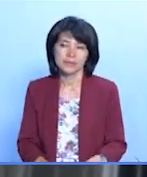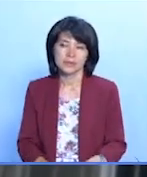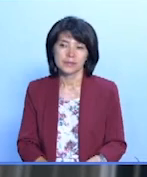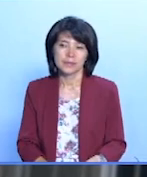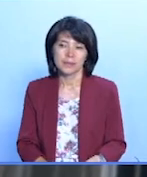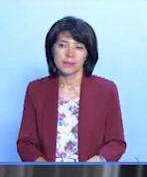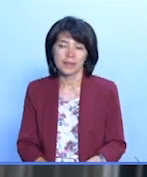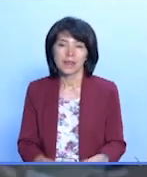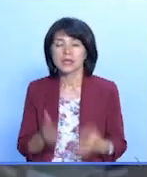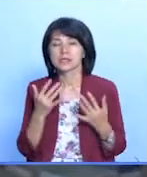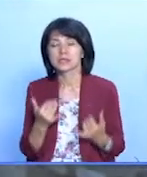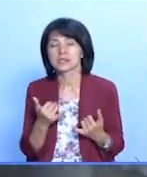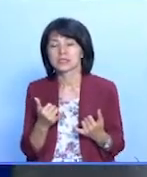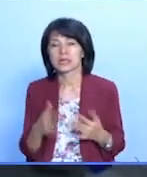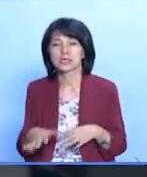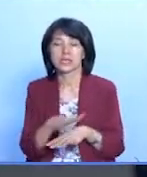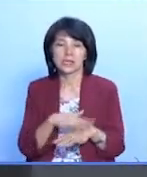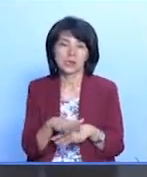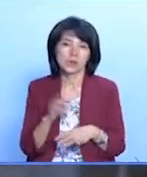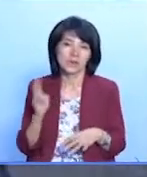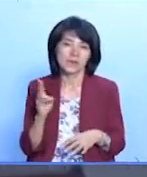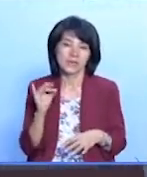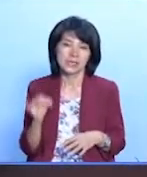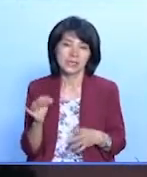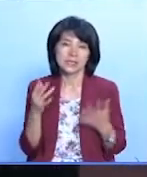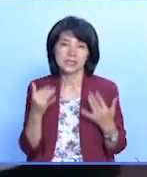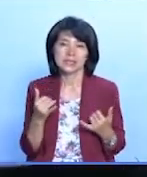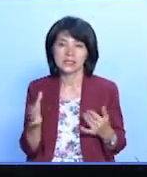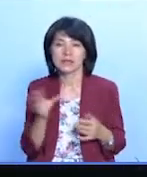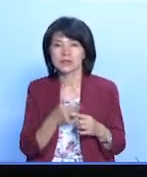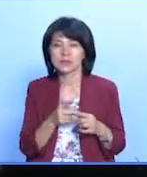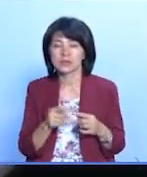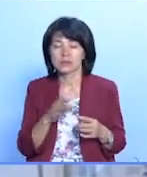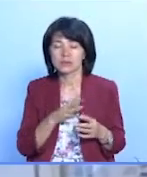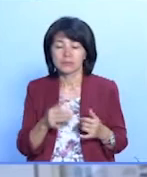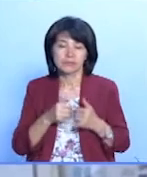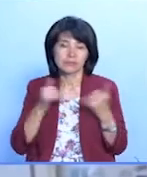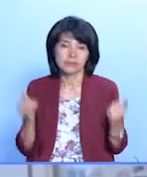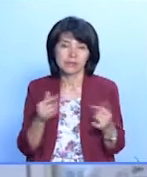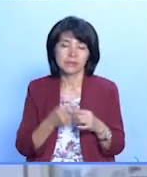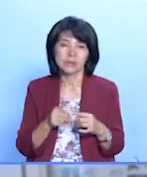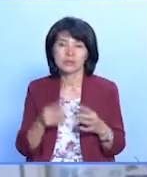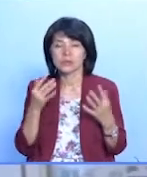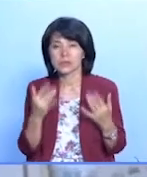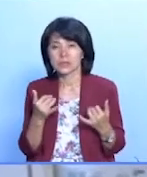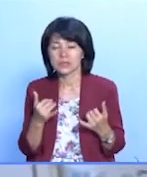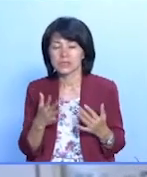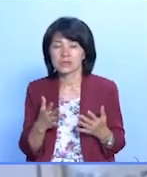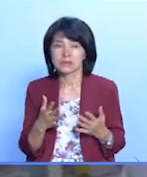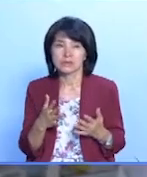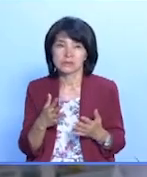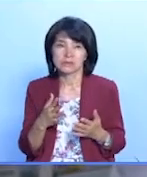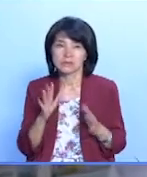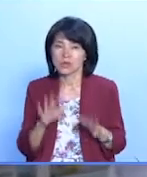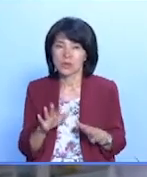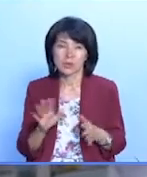Ел тұрғындарының коронавирус пен пневмонияға шалдығу салдарынан дәрі-дәрмек бағасының шарықтап кеткені жасырын емес. Мәселе тек бағаның өсіп қымбаттауында ғана